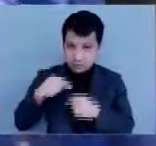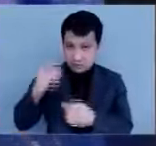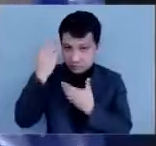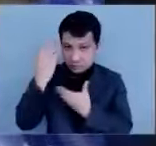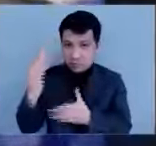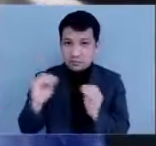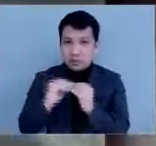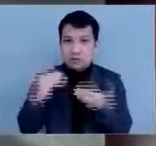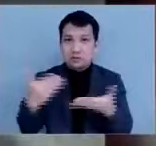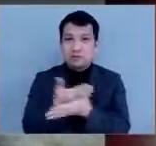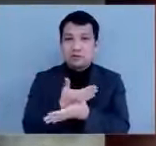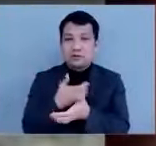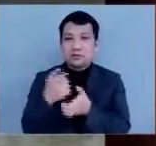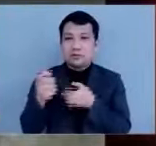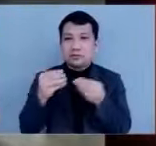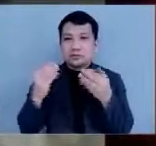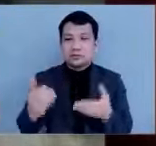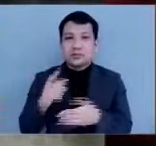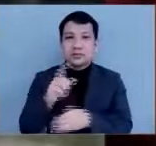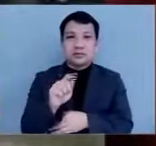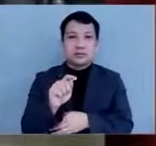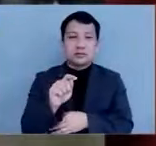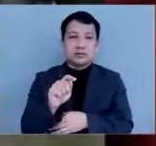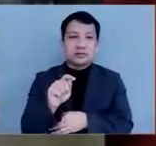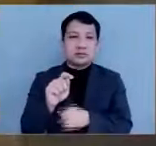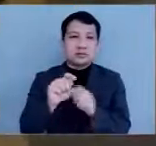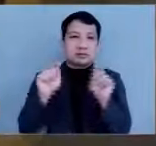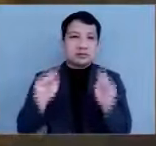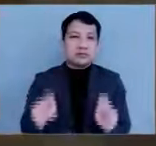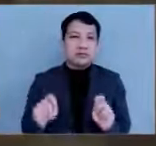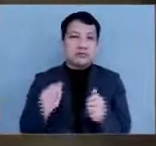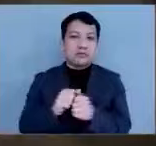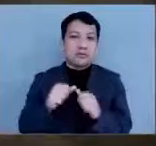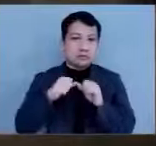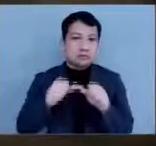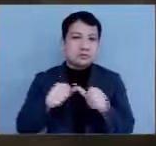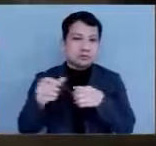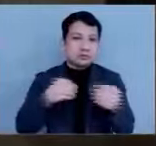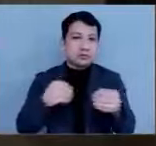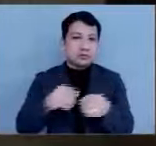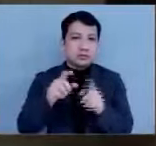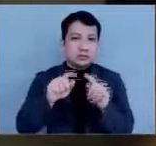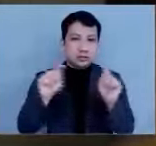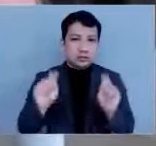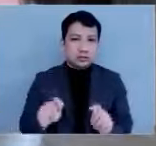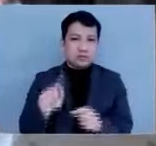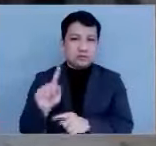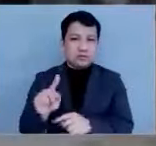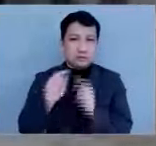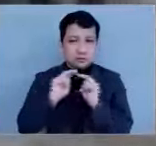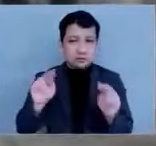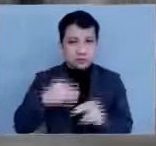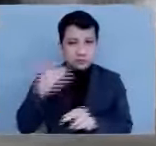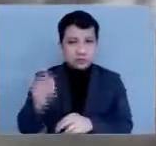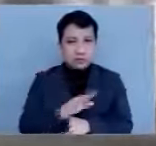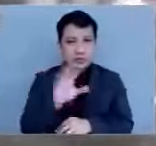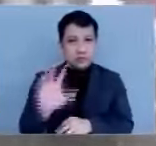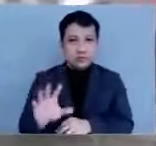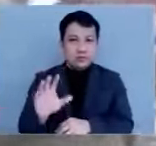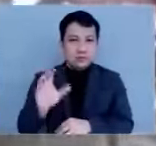pahayag ang bagong pamunuan ng terminal. Sa kabila naman ng aberya ay tuloy ang operasyon ng Terminal 1. Nagbabalita mula sa